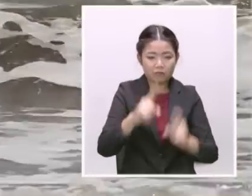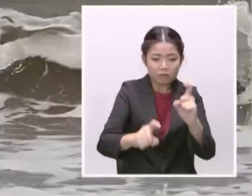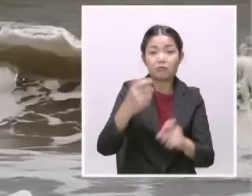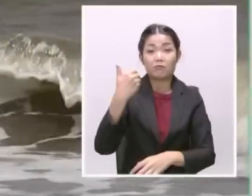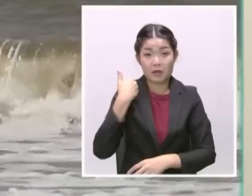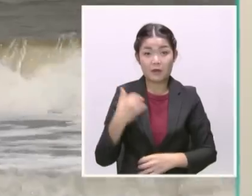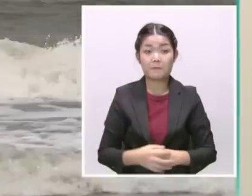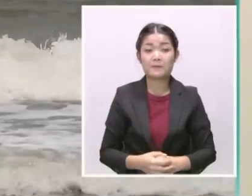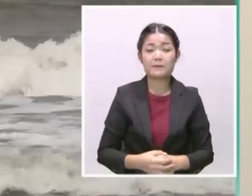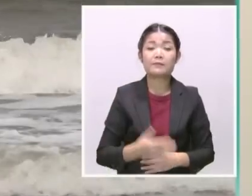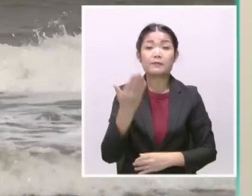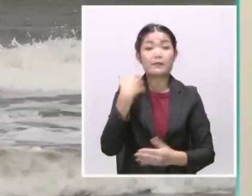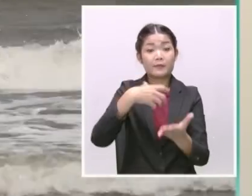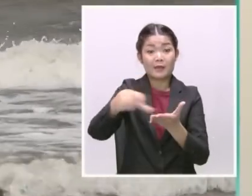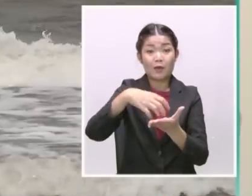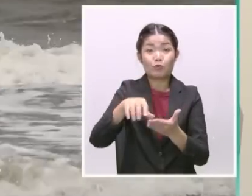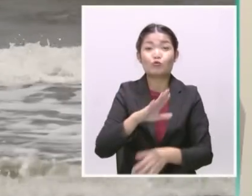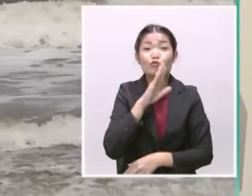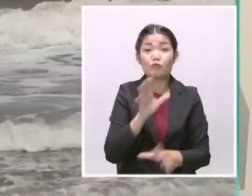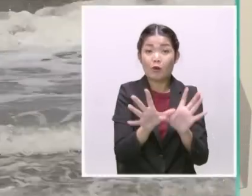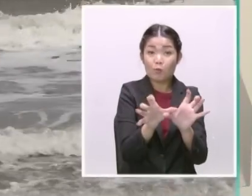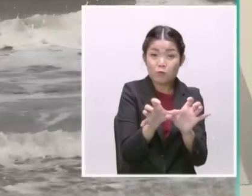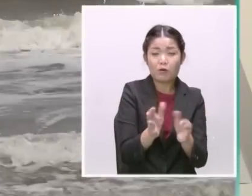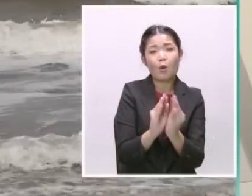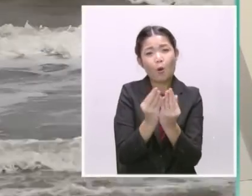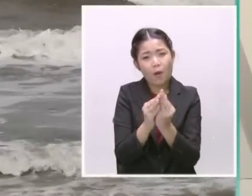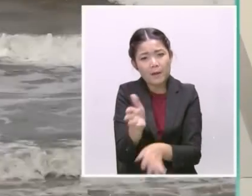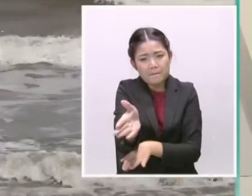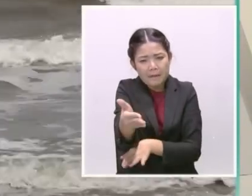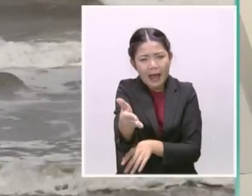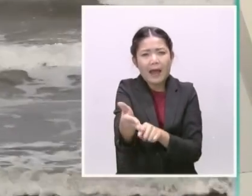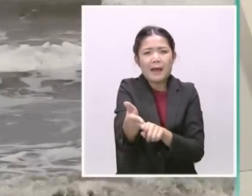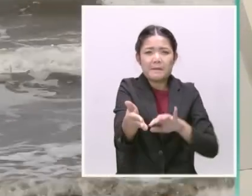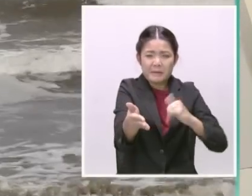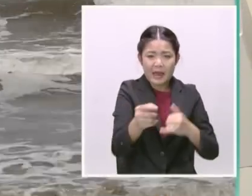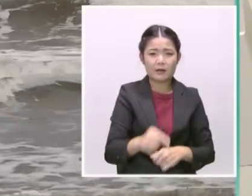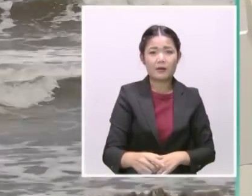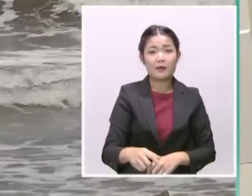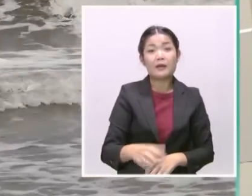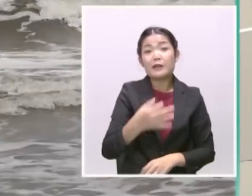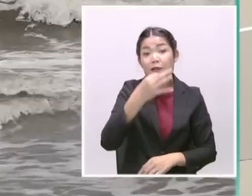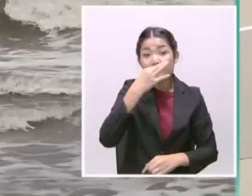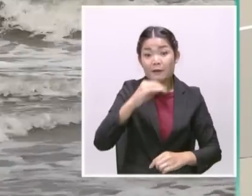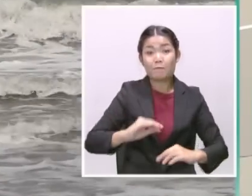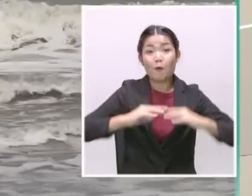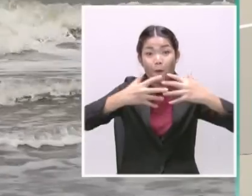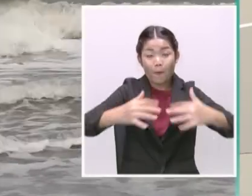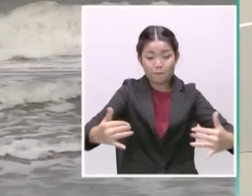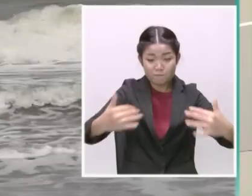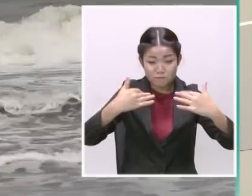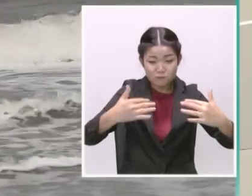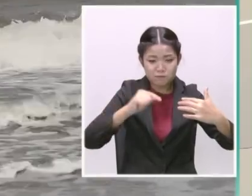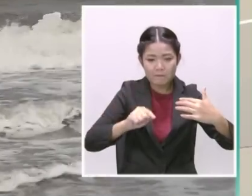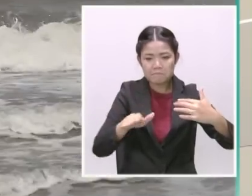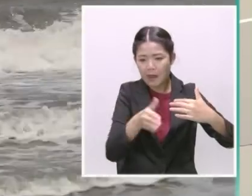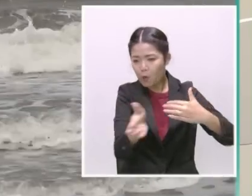เมื่อสักครู่นอาจาร์ได้มีการพูดถึงในเรื่ที่วา ศัทน้ำนั้นอาจที่จะไว้น้ำไปใ้จใช้ฟังแบบนี้ก็ถากัวาชัescประมงกก็จะเดด